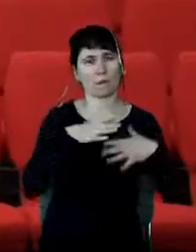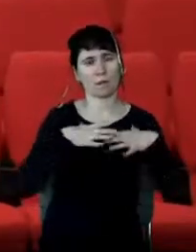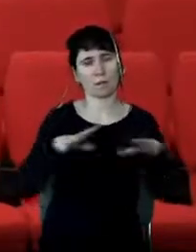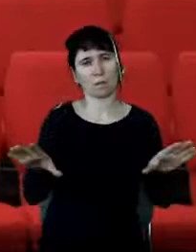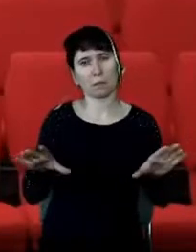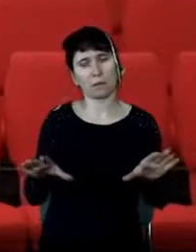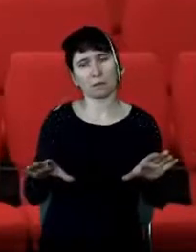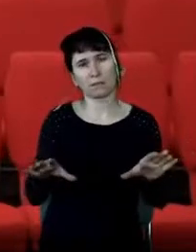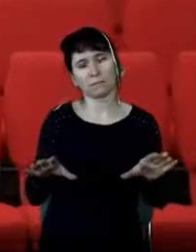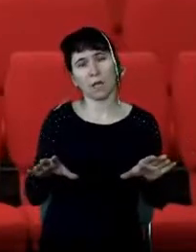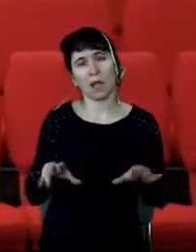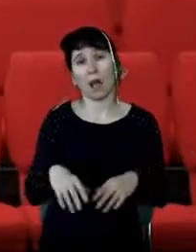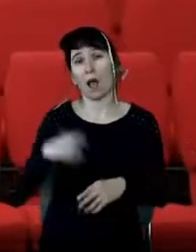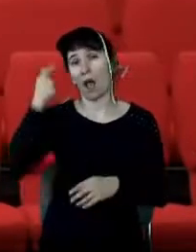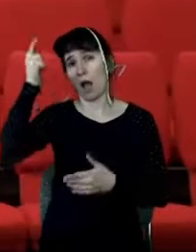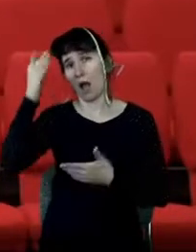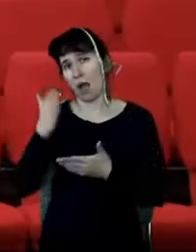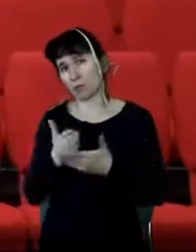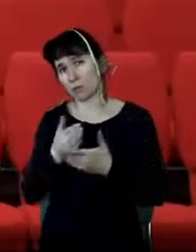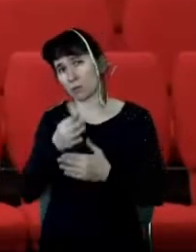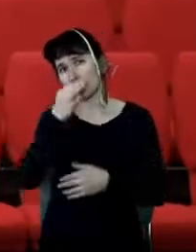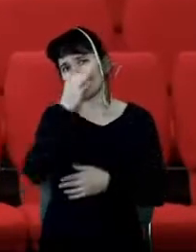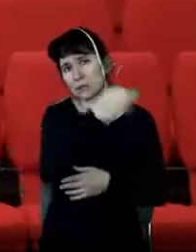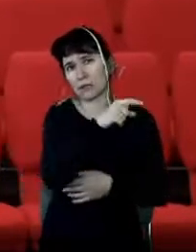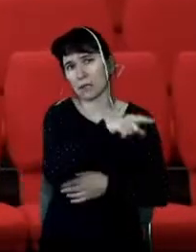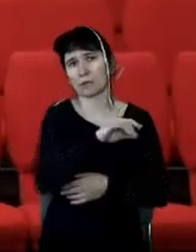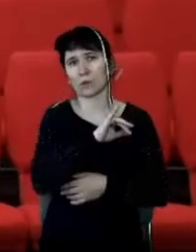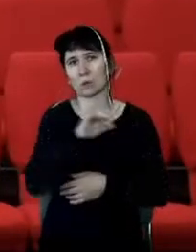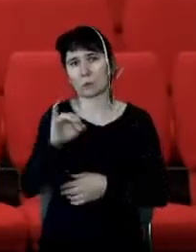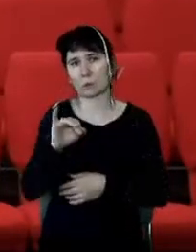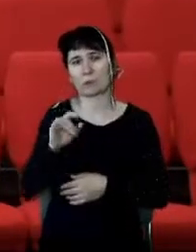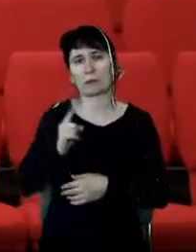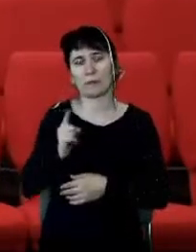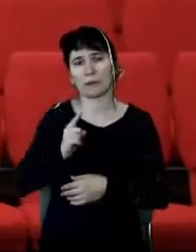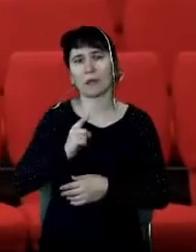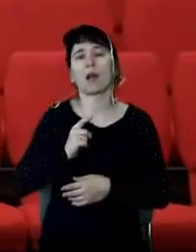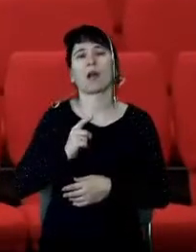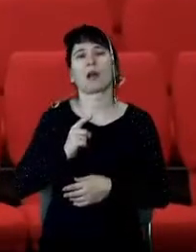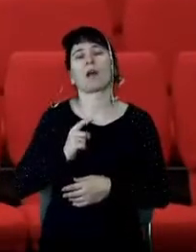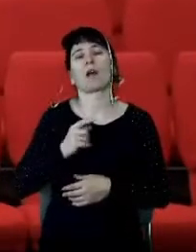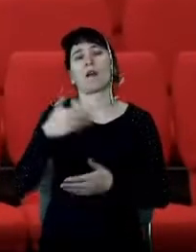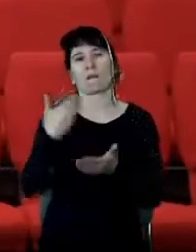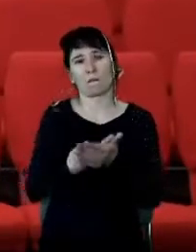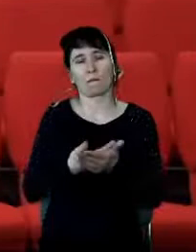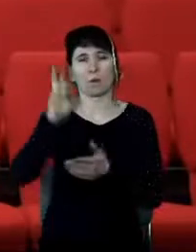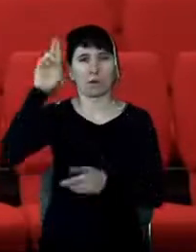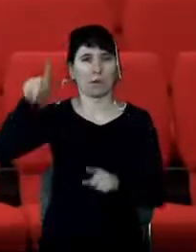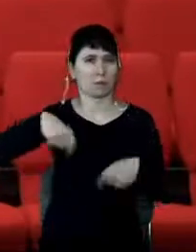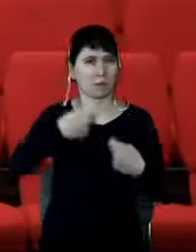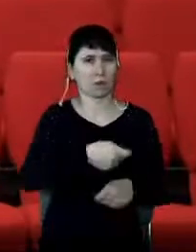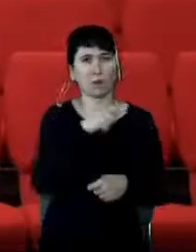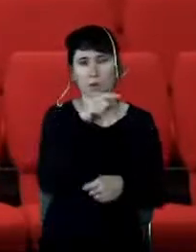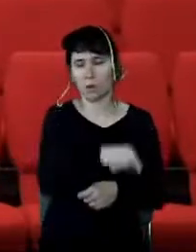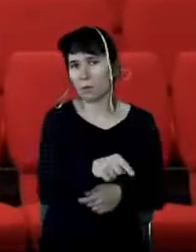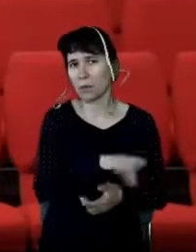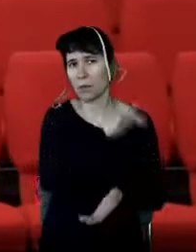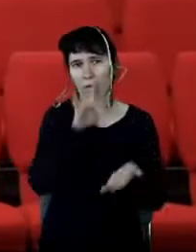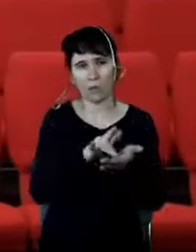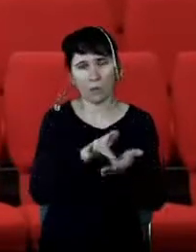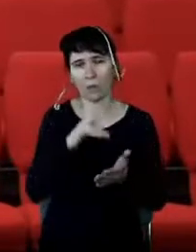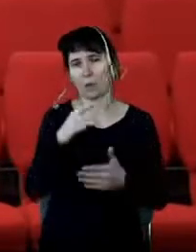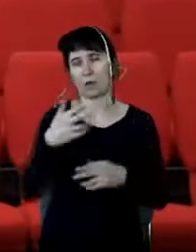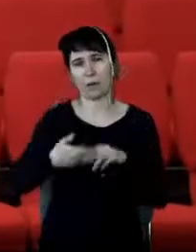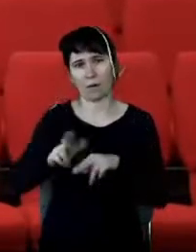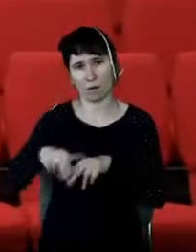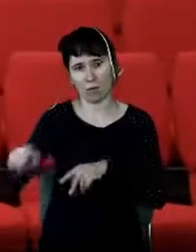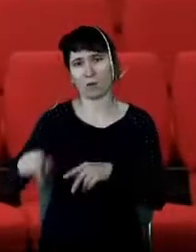туди. А Господь промовив до Ісуса: «Ось я передаю тобі в руки Єрихон, його царя і тих, хто в